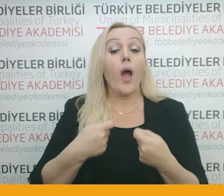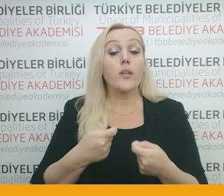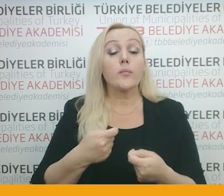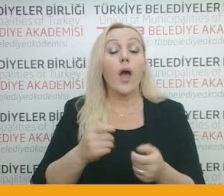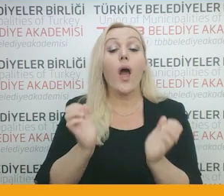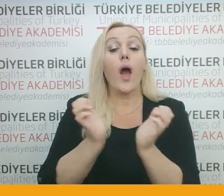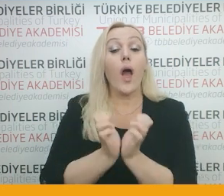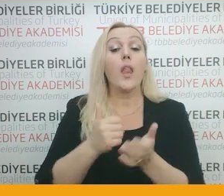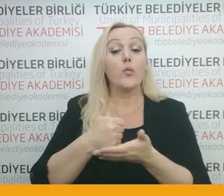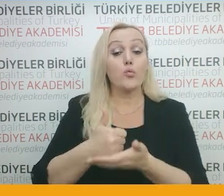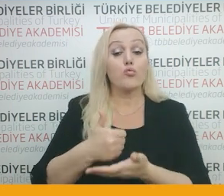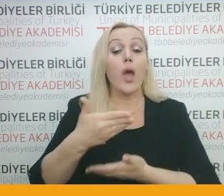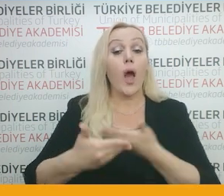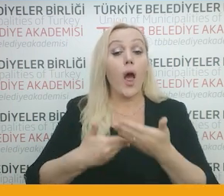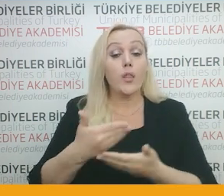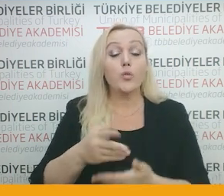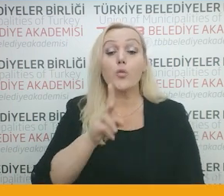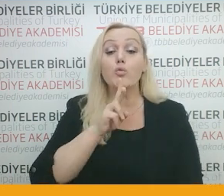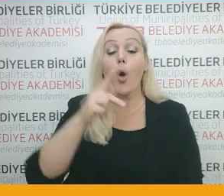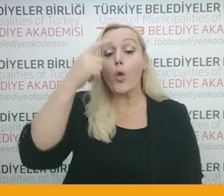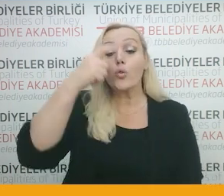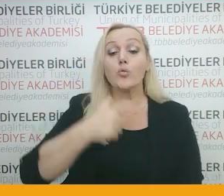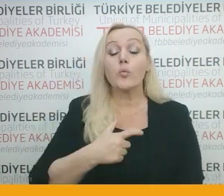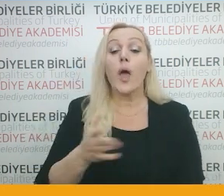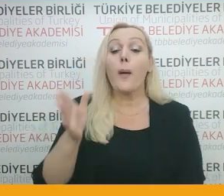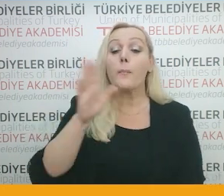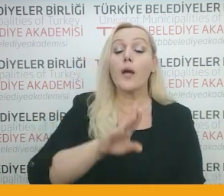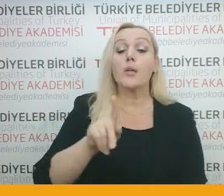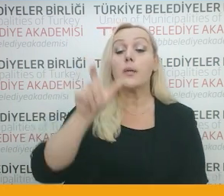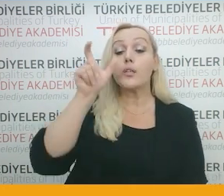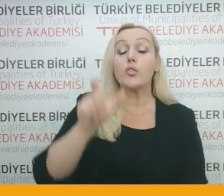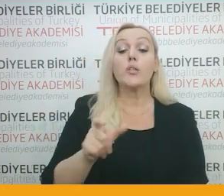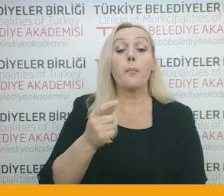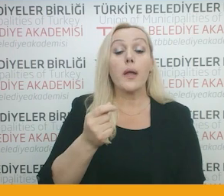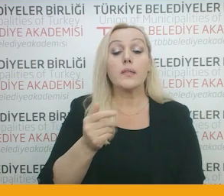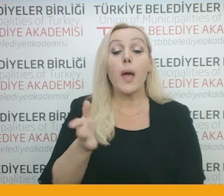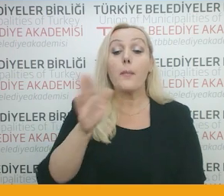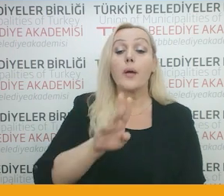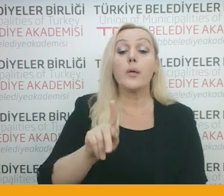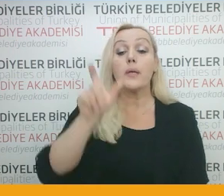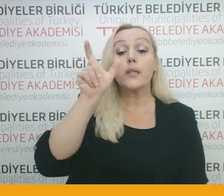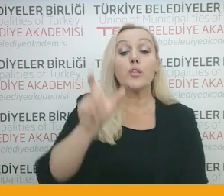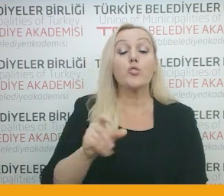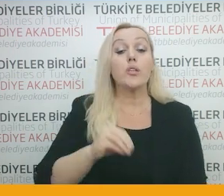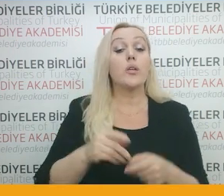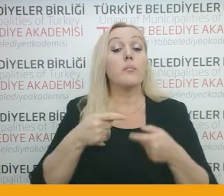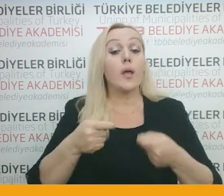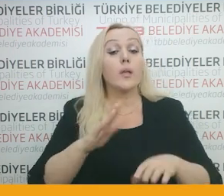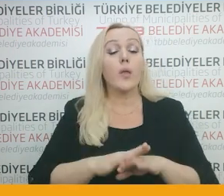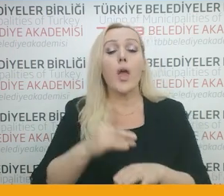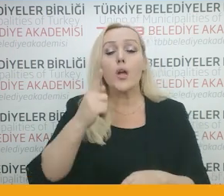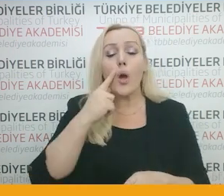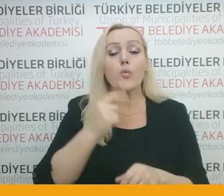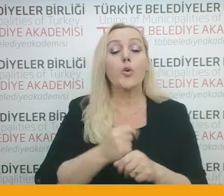bütçesinden bahsediyoruz aslında. Son durumda başkasına ait parayı başkası için harcadığımız zaman mesela kamu görevi